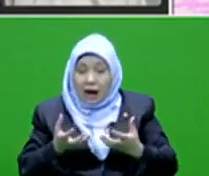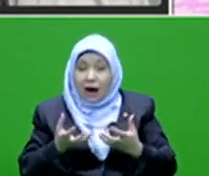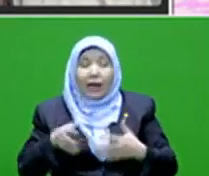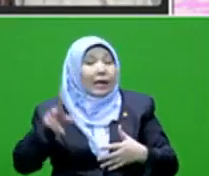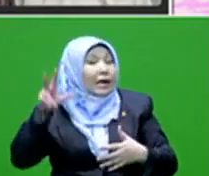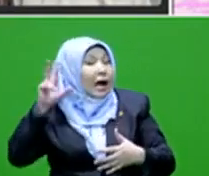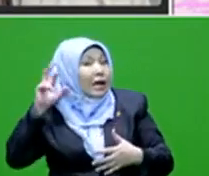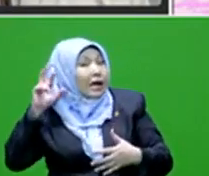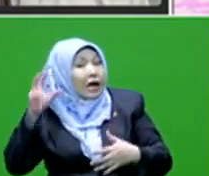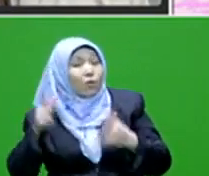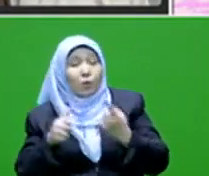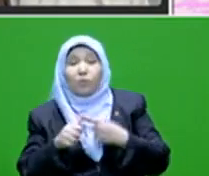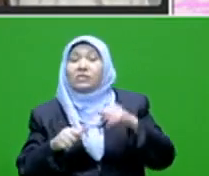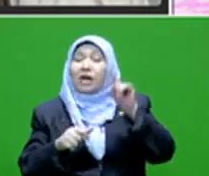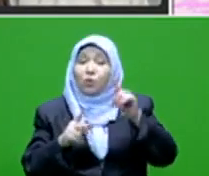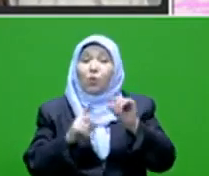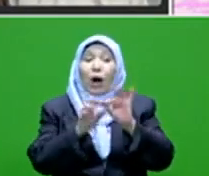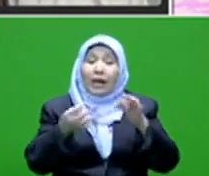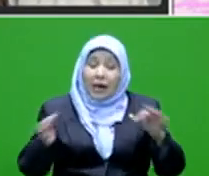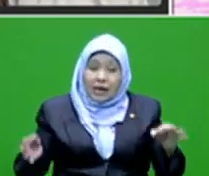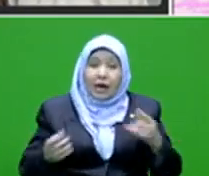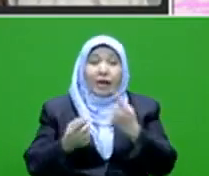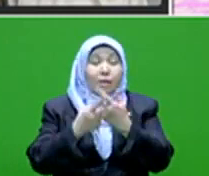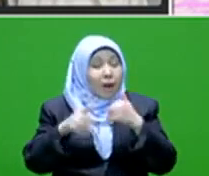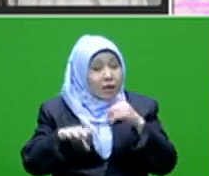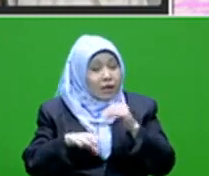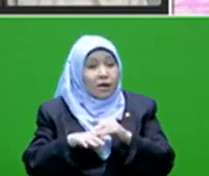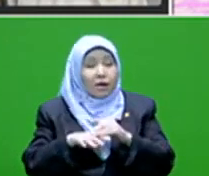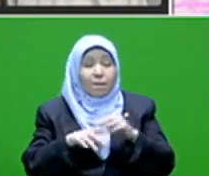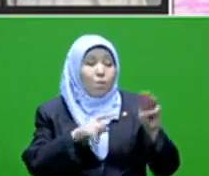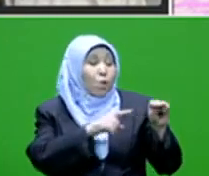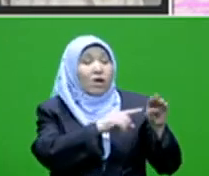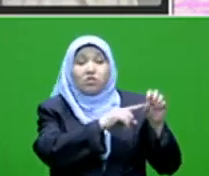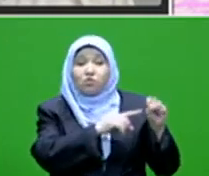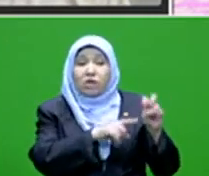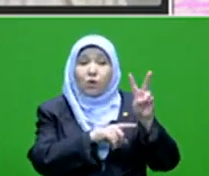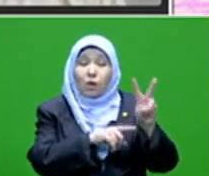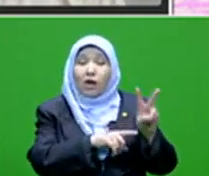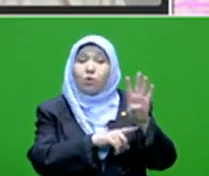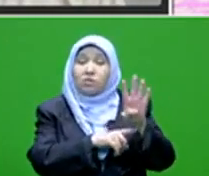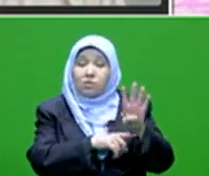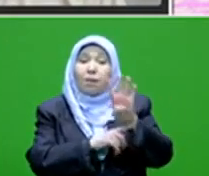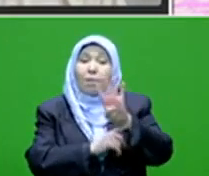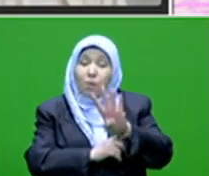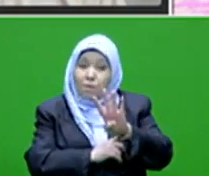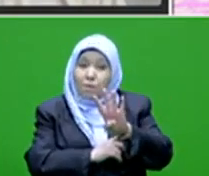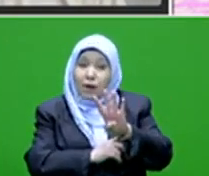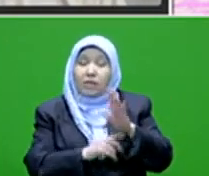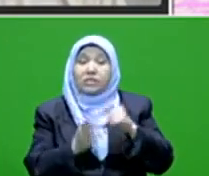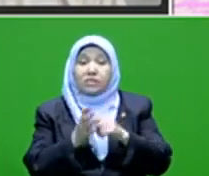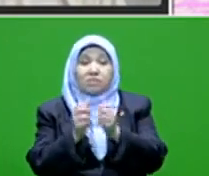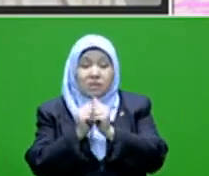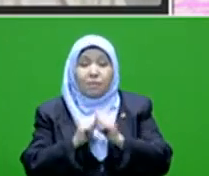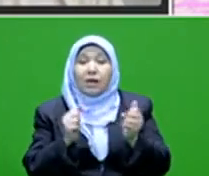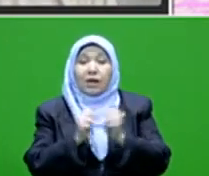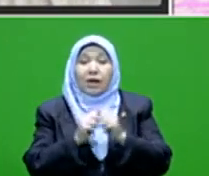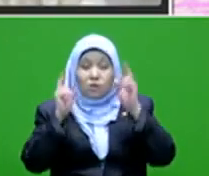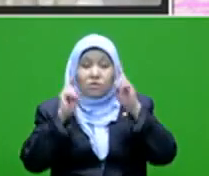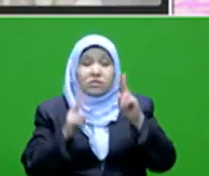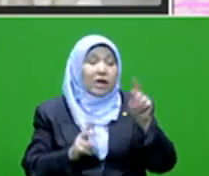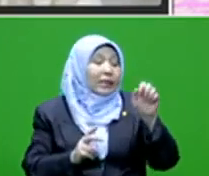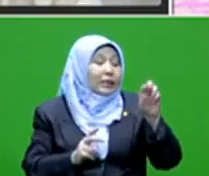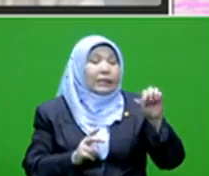dengar dulu satu ayat ya, satu ayat daripada muka surat 244. Ini kita bersama dengan Ustaz Tir di studio